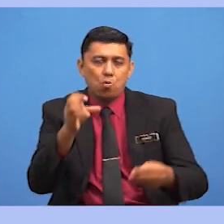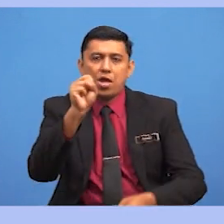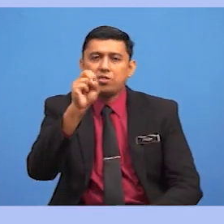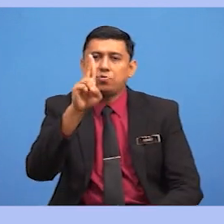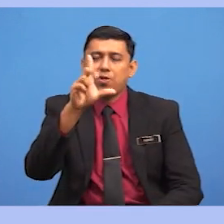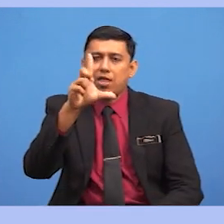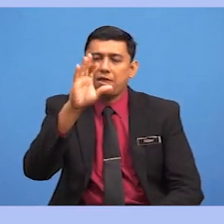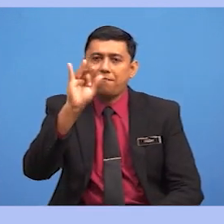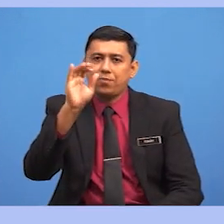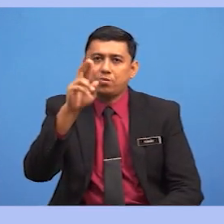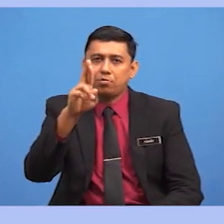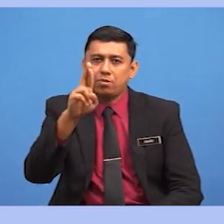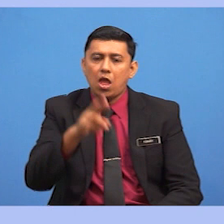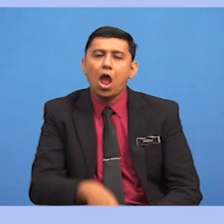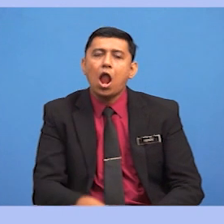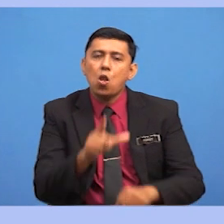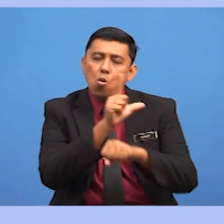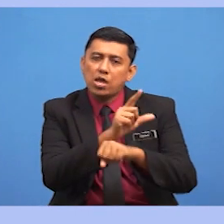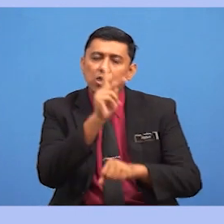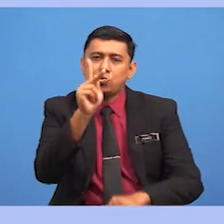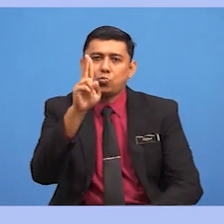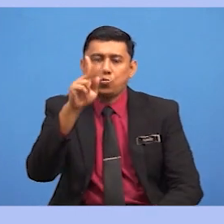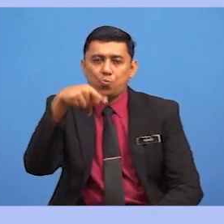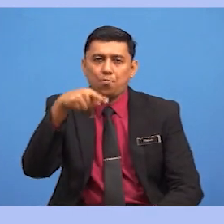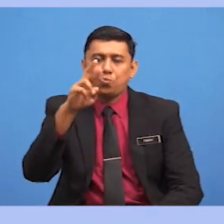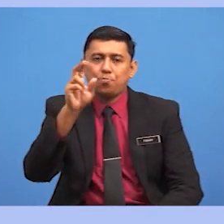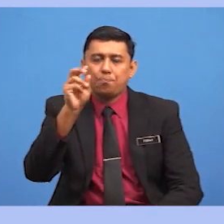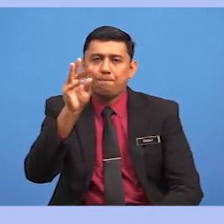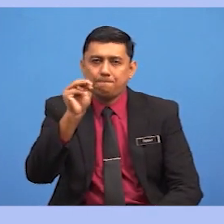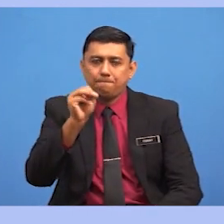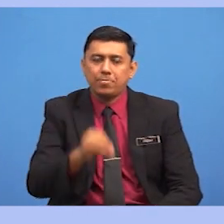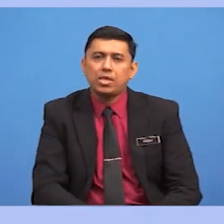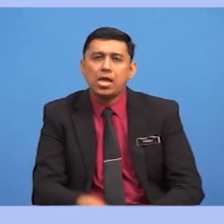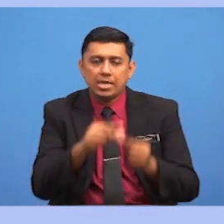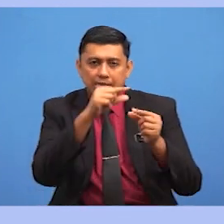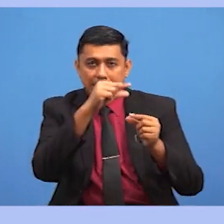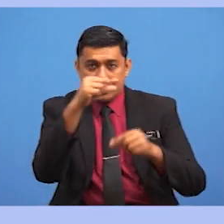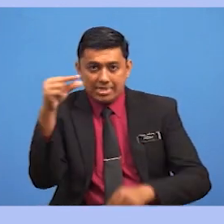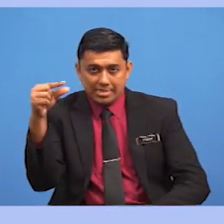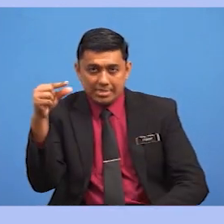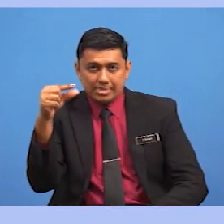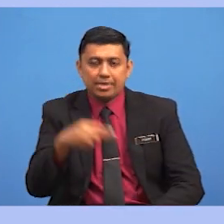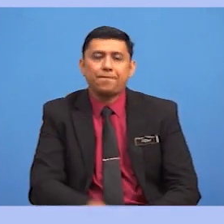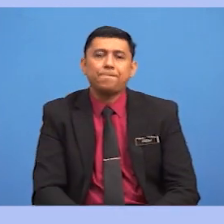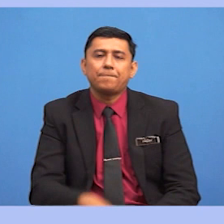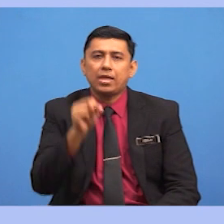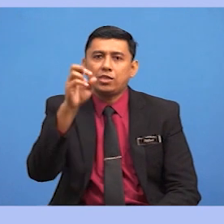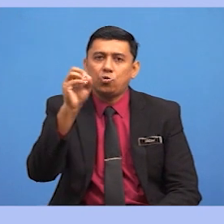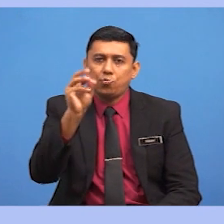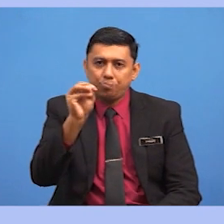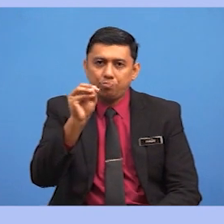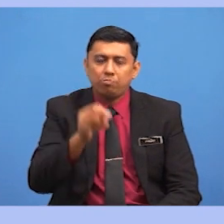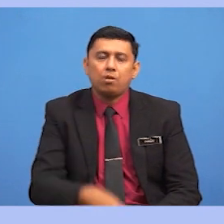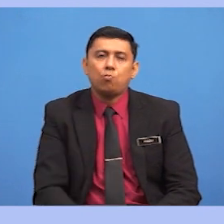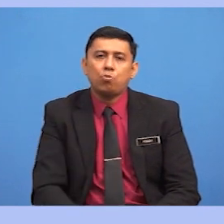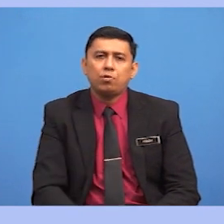sulfur, logam kuprum, gas neon, kalsium dan aluminium.